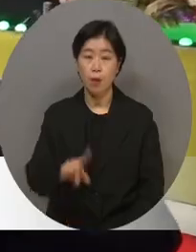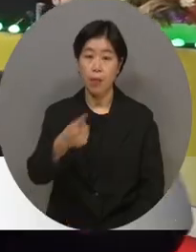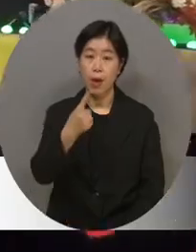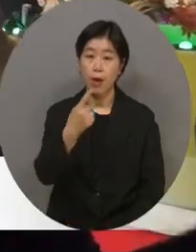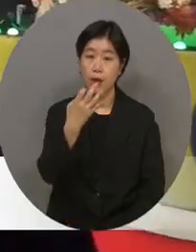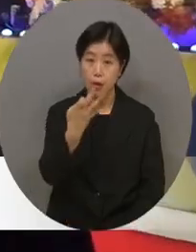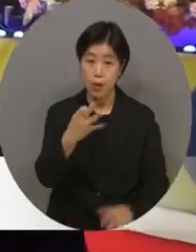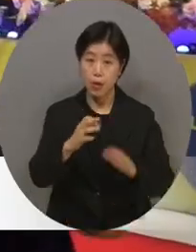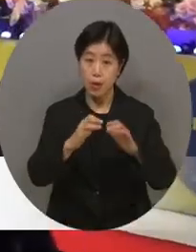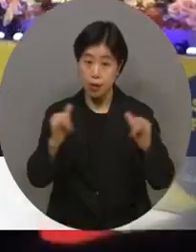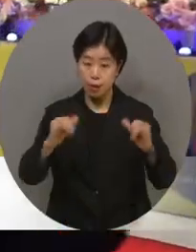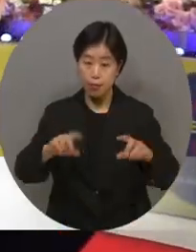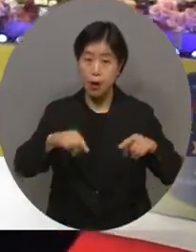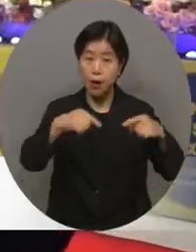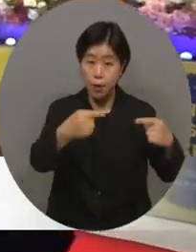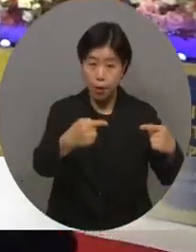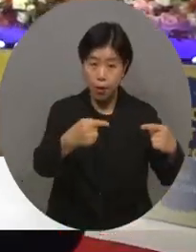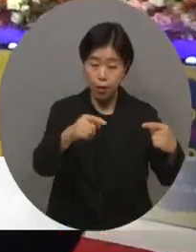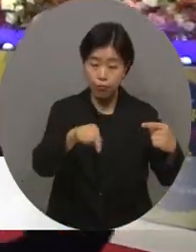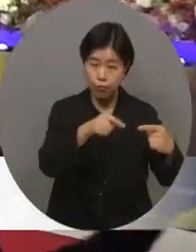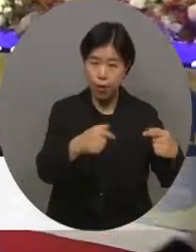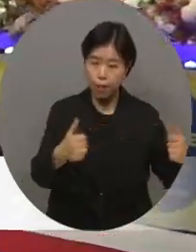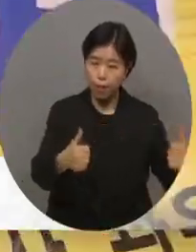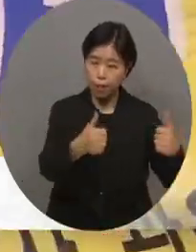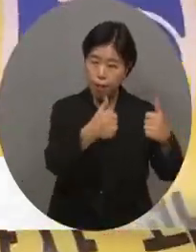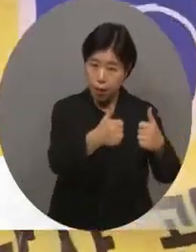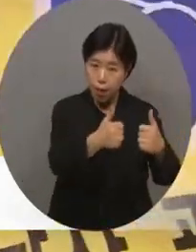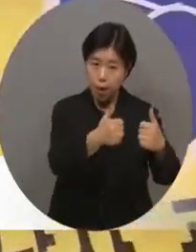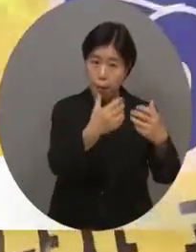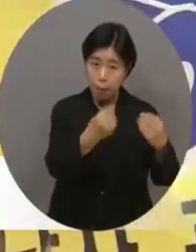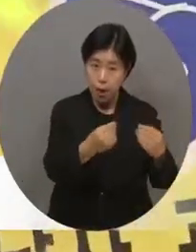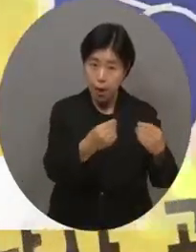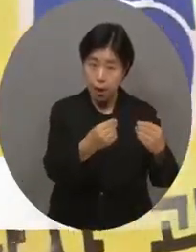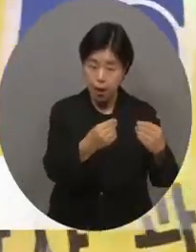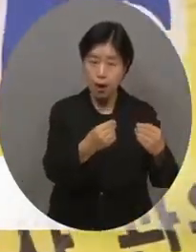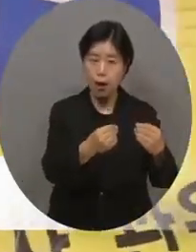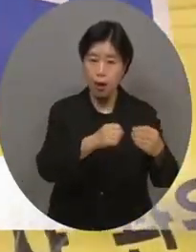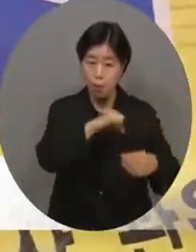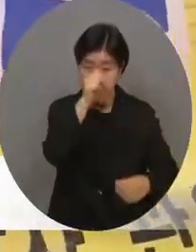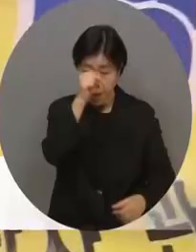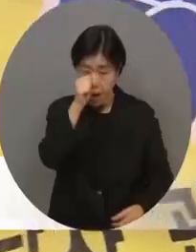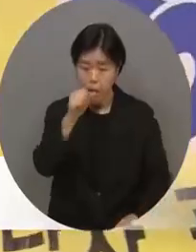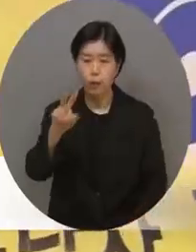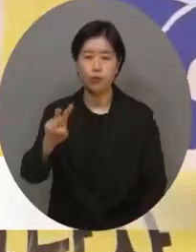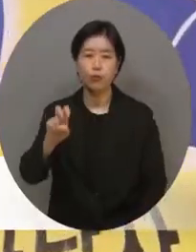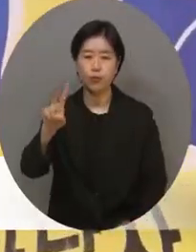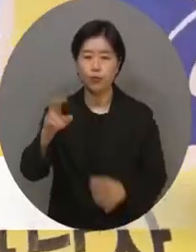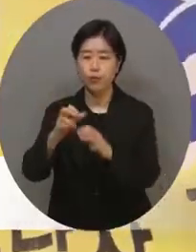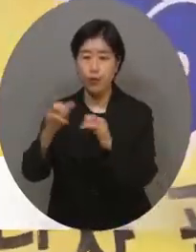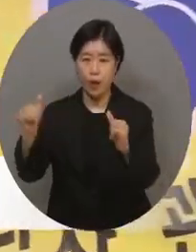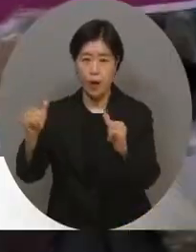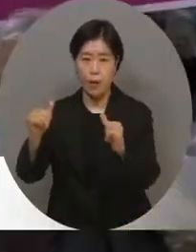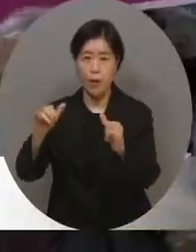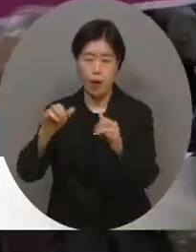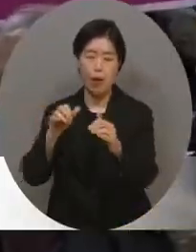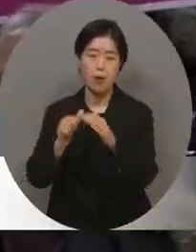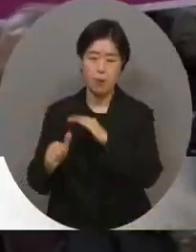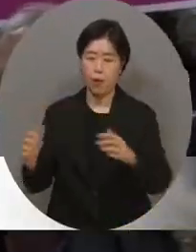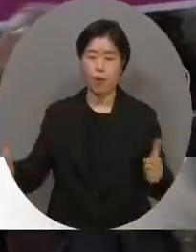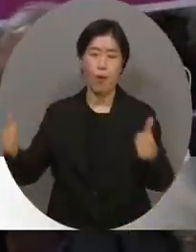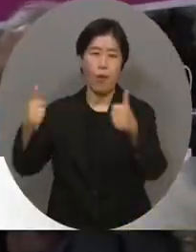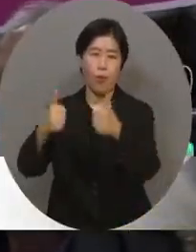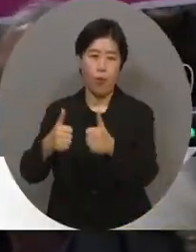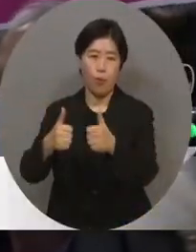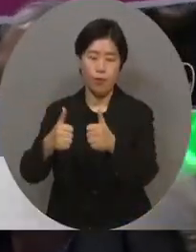114명의 참가자 가운데 예선을 거쳐 본선에 진출한 22명은 이날 각 지역과 경로당을 대표해 치열한